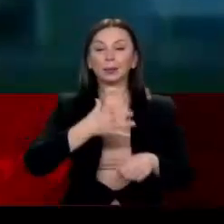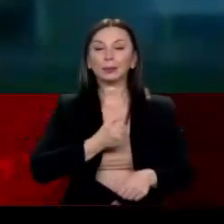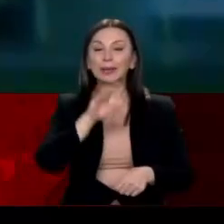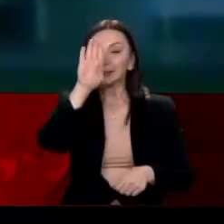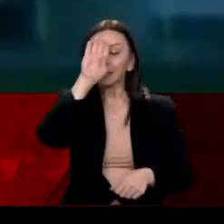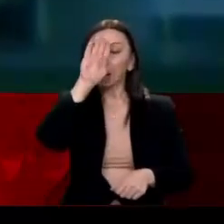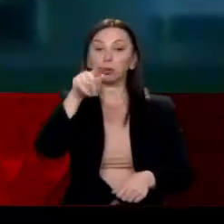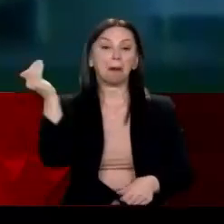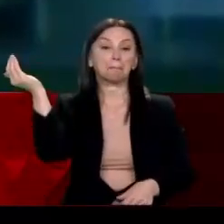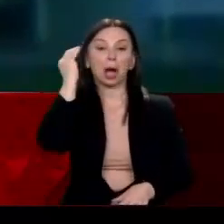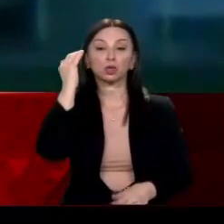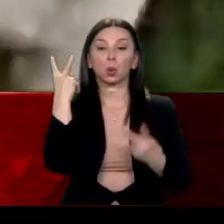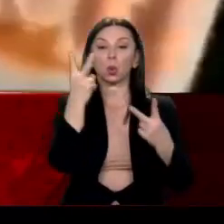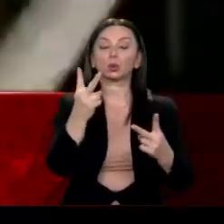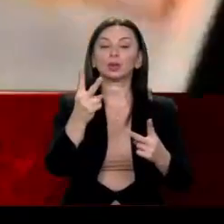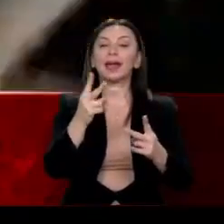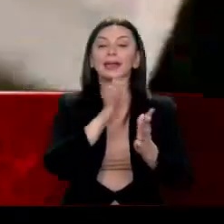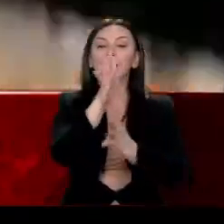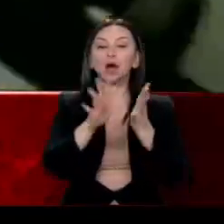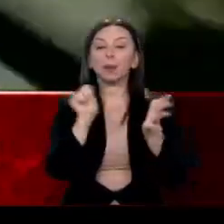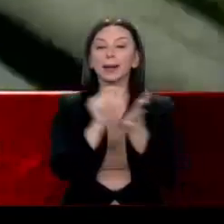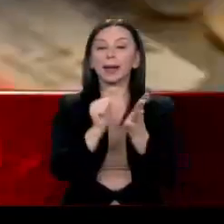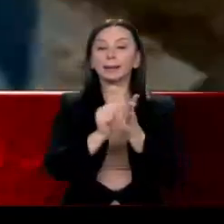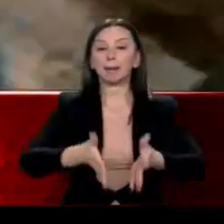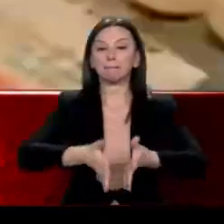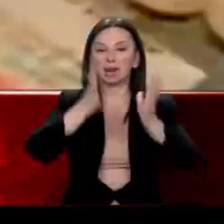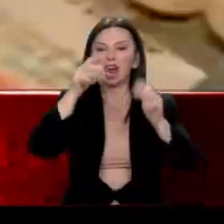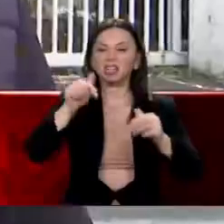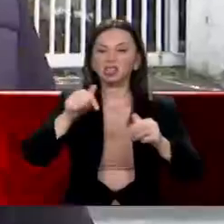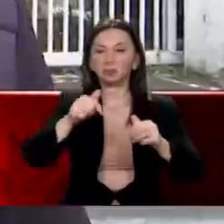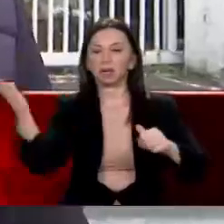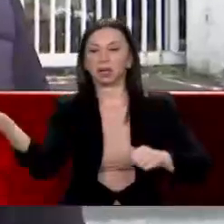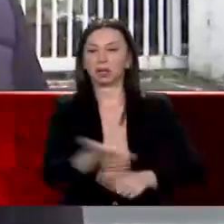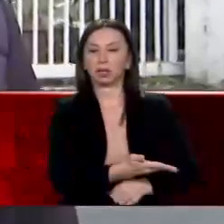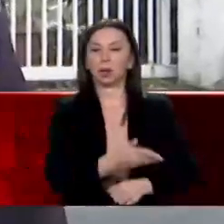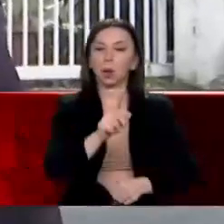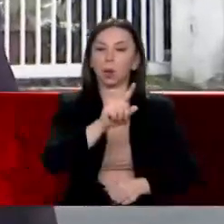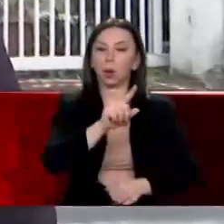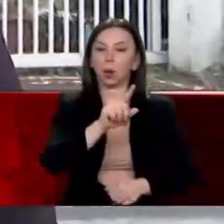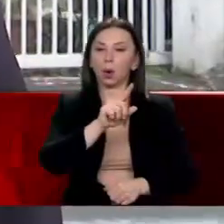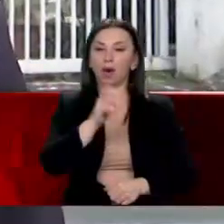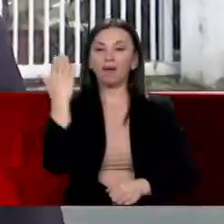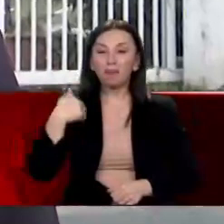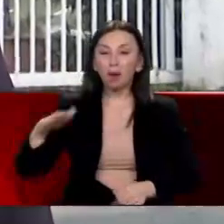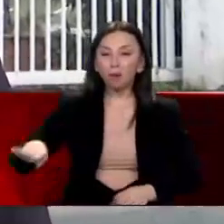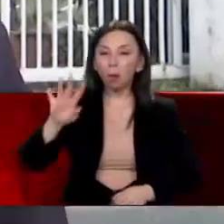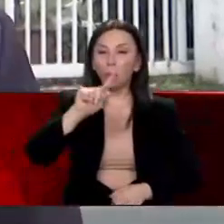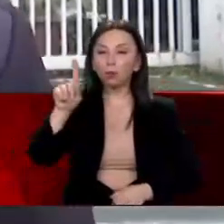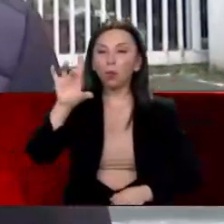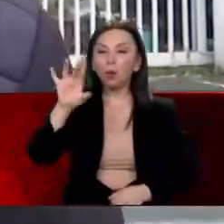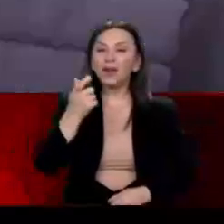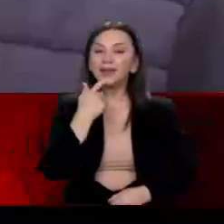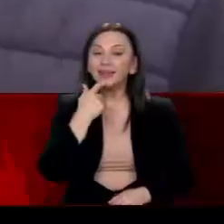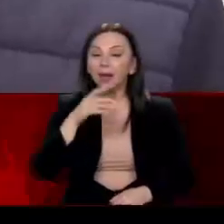simge yapılarındandı. Tercüman Gazetesi binası şimdi yıkılıyor. 10-15 yaşlarında olduğumuz seneleri hatırlıyoruz.